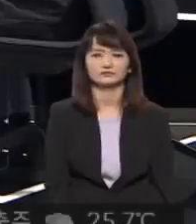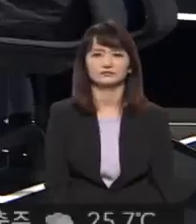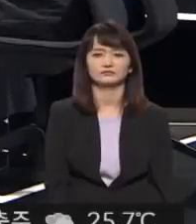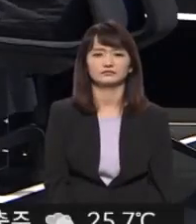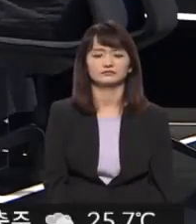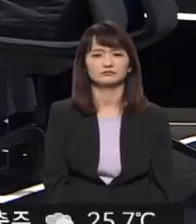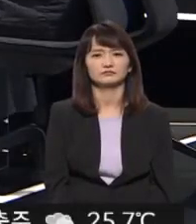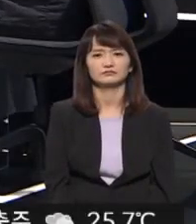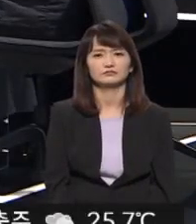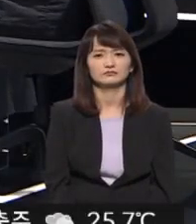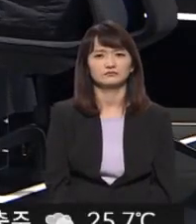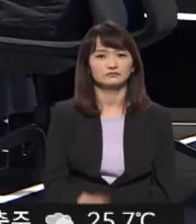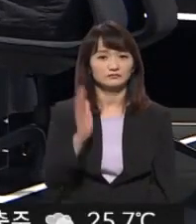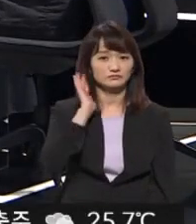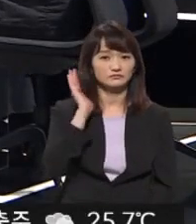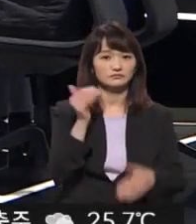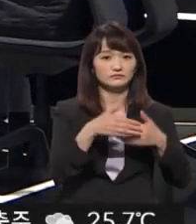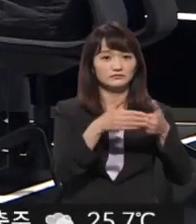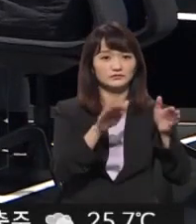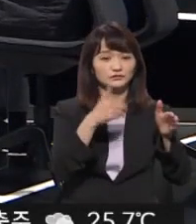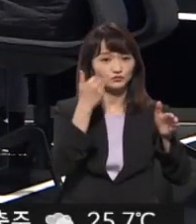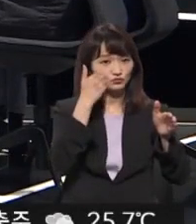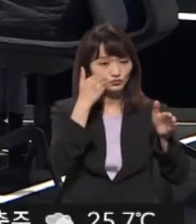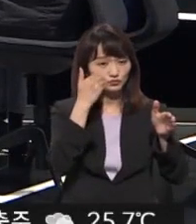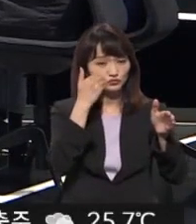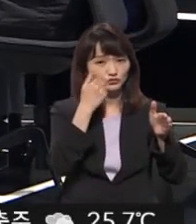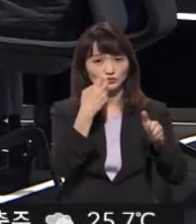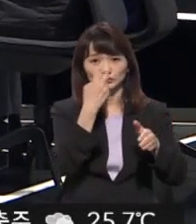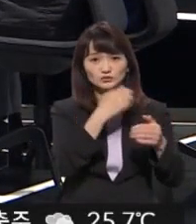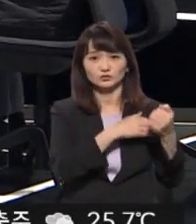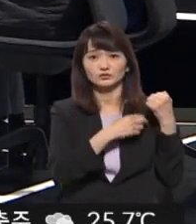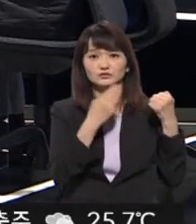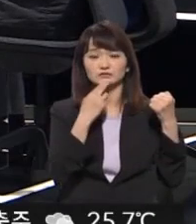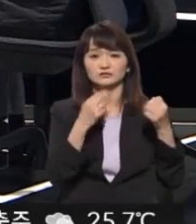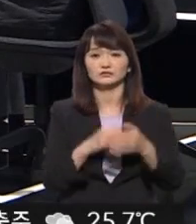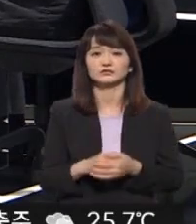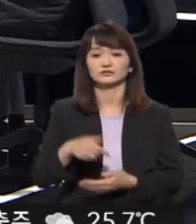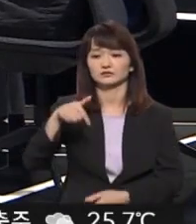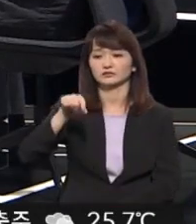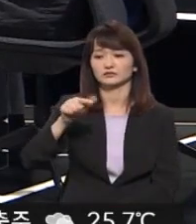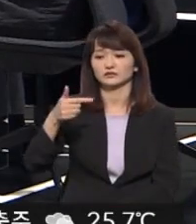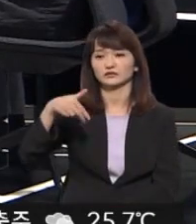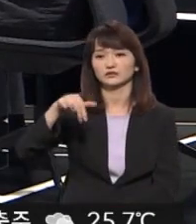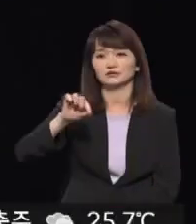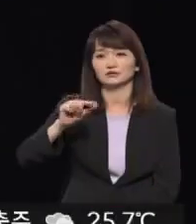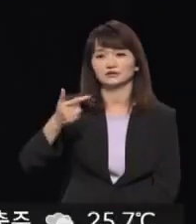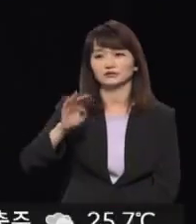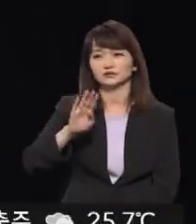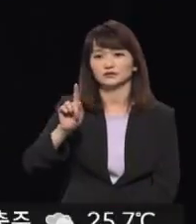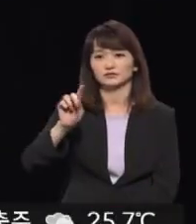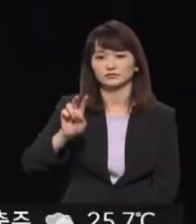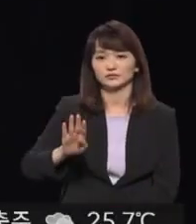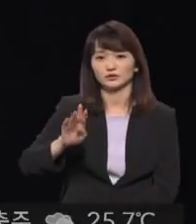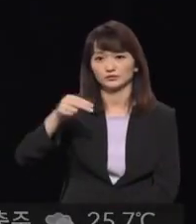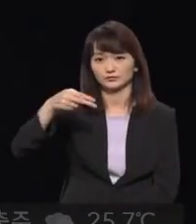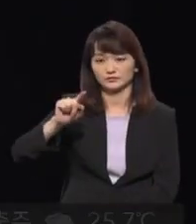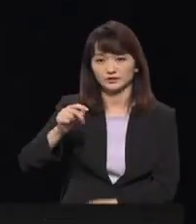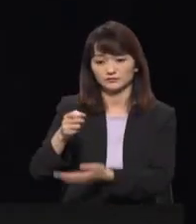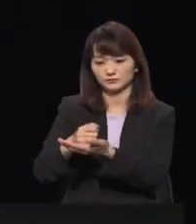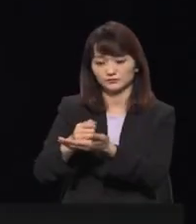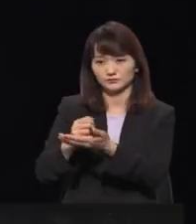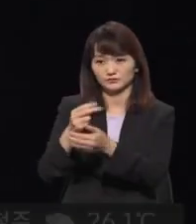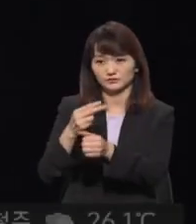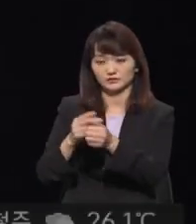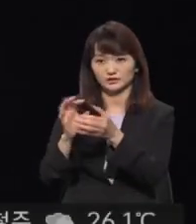대통령 실은 사실 누구도 수사할 권한은 없죠 다만 건진법사 관련해서 체크를 해봤다 그런데 1년간